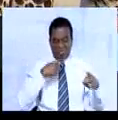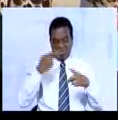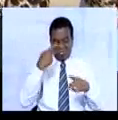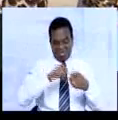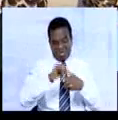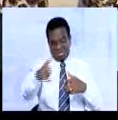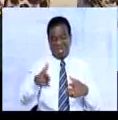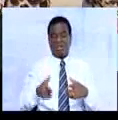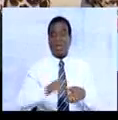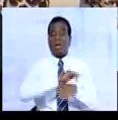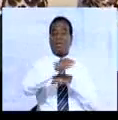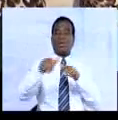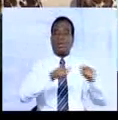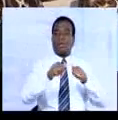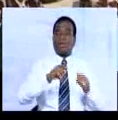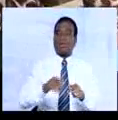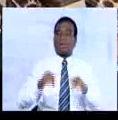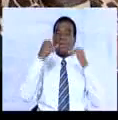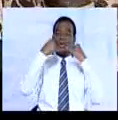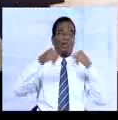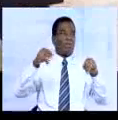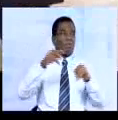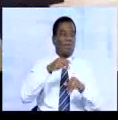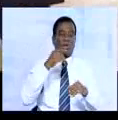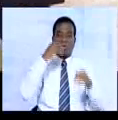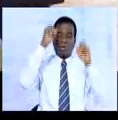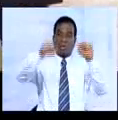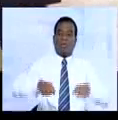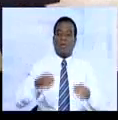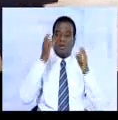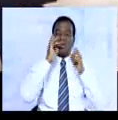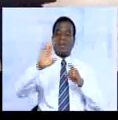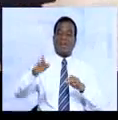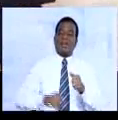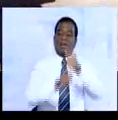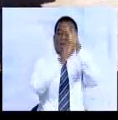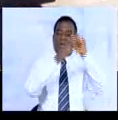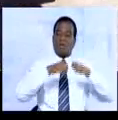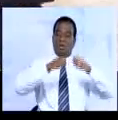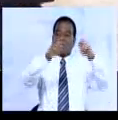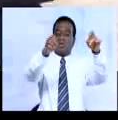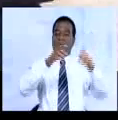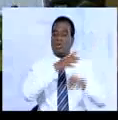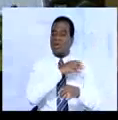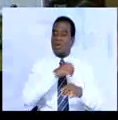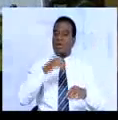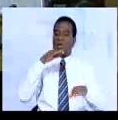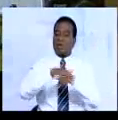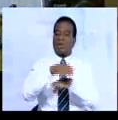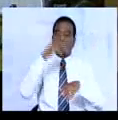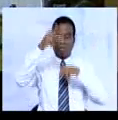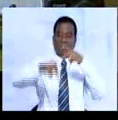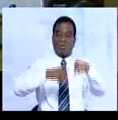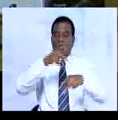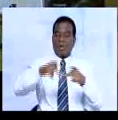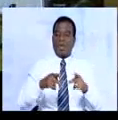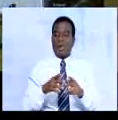ces actions d'information et de sensibilisation sont possibles grâce à un soutien continu du Fonds des Nations Unies pour la